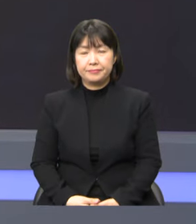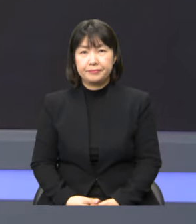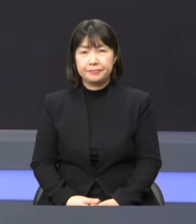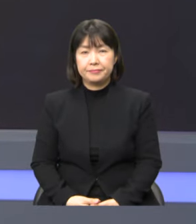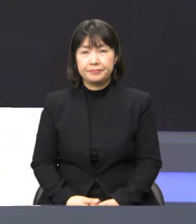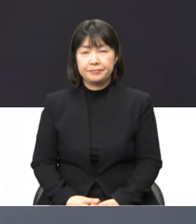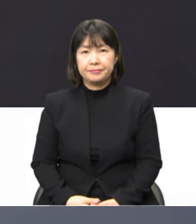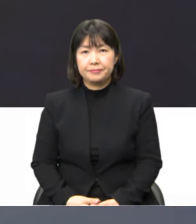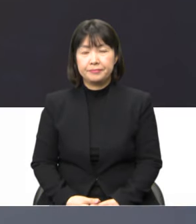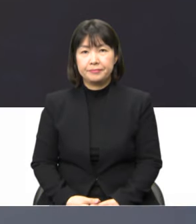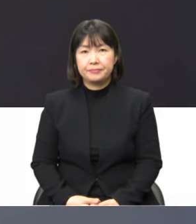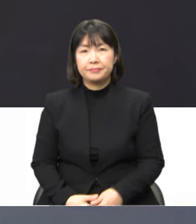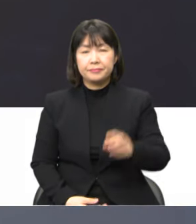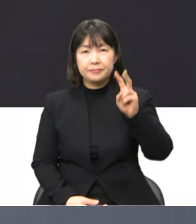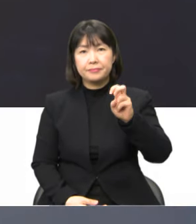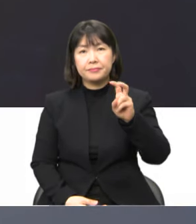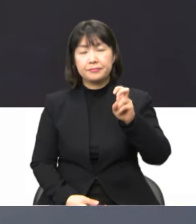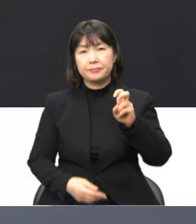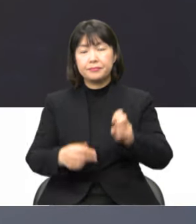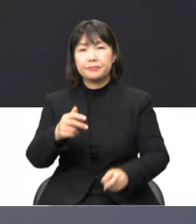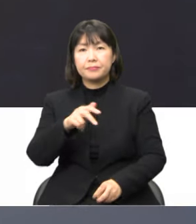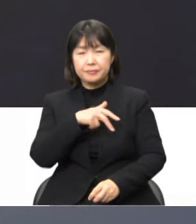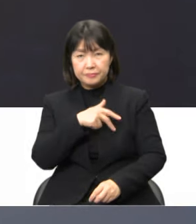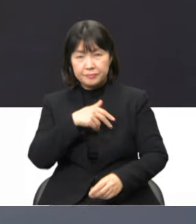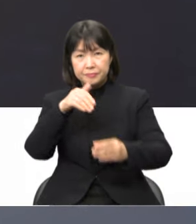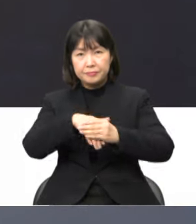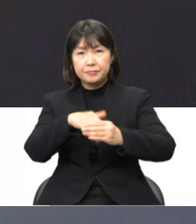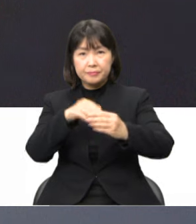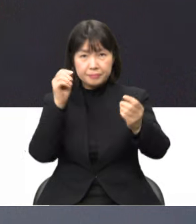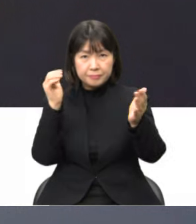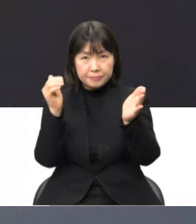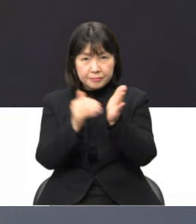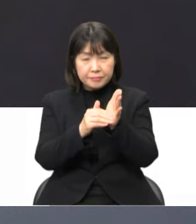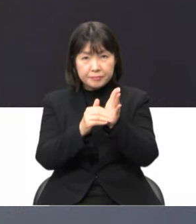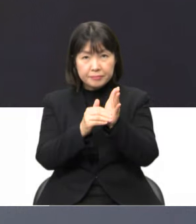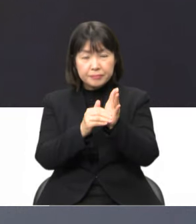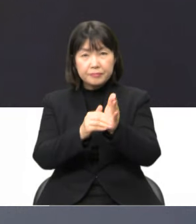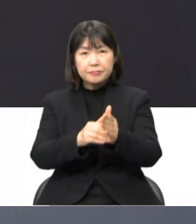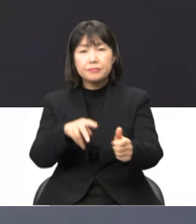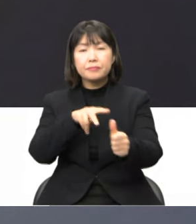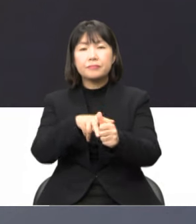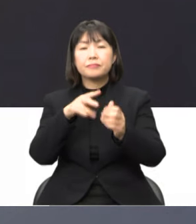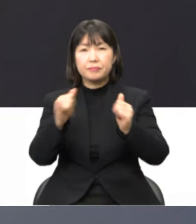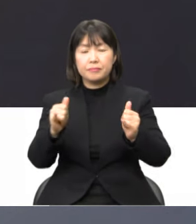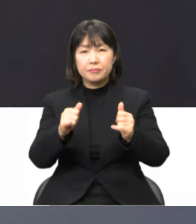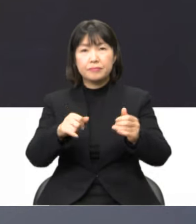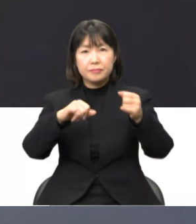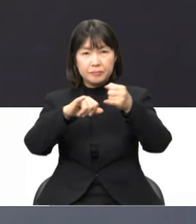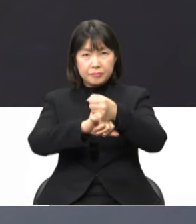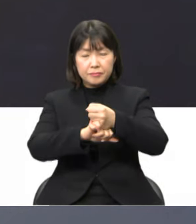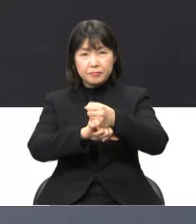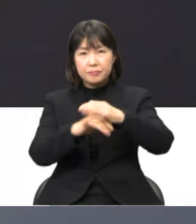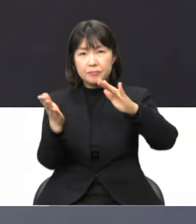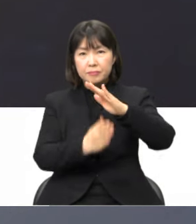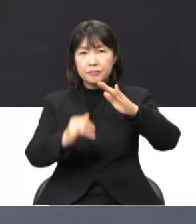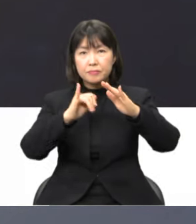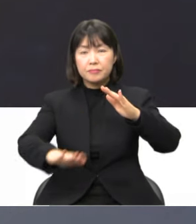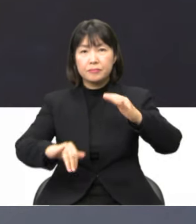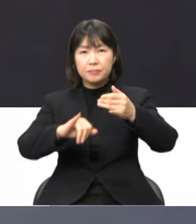시작합니다 22대 국회의원 선거가 끝나면서 이제 후보들이 약속한 우리 지역 공약이 어떻게